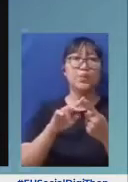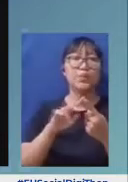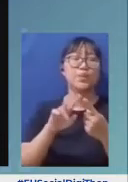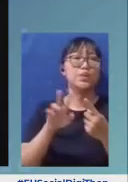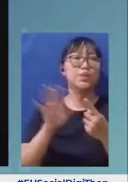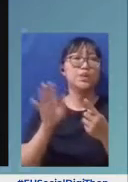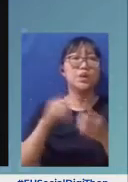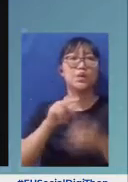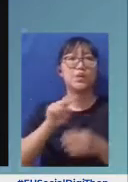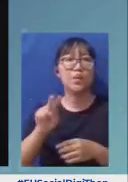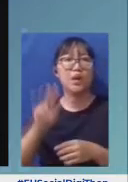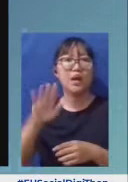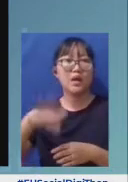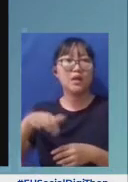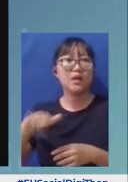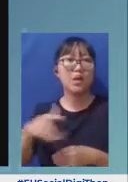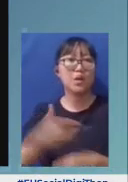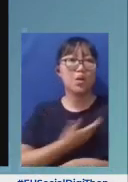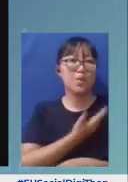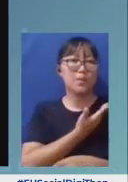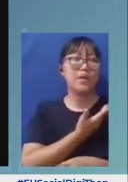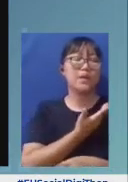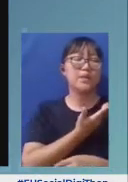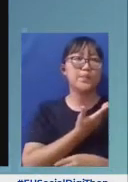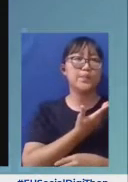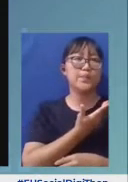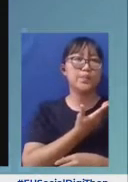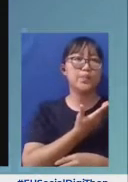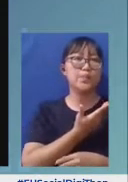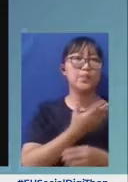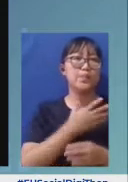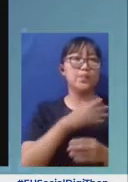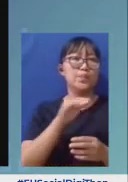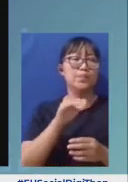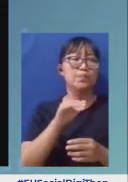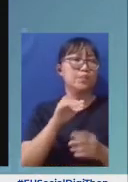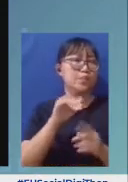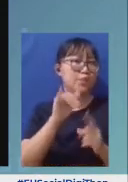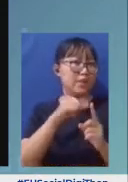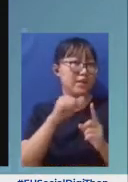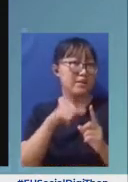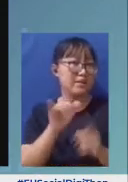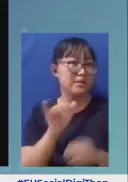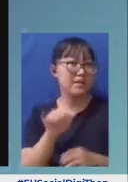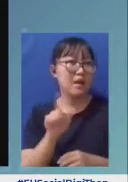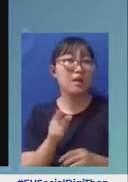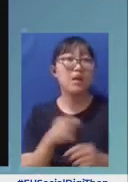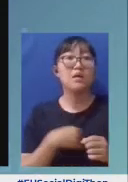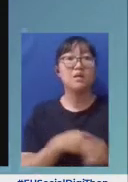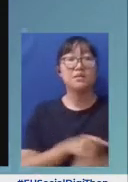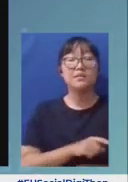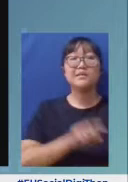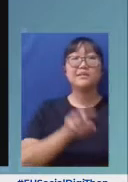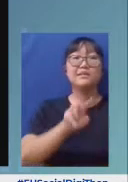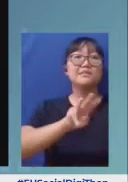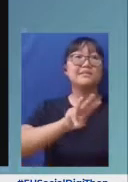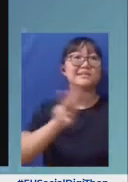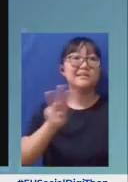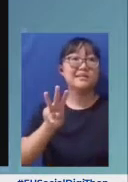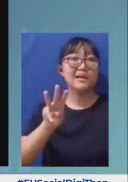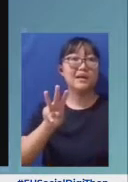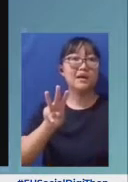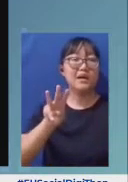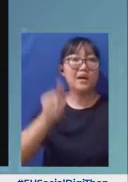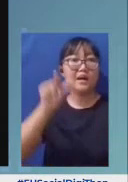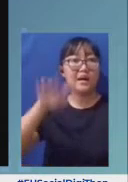jadi antara satu dari dua anak ya, atau satu dari tiga anak, itu bervariasi di tiap